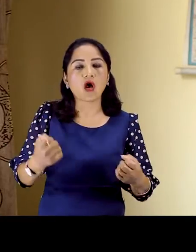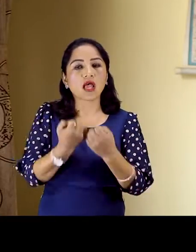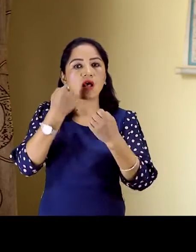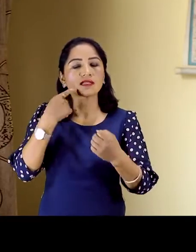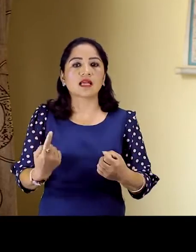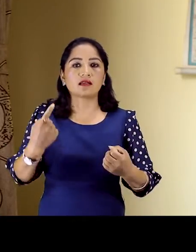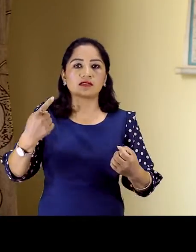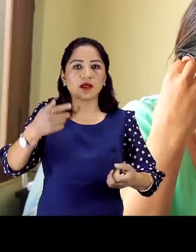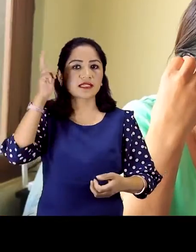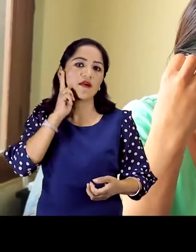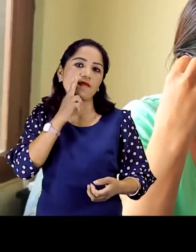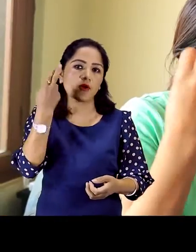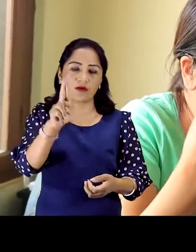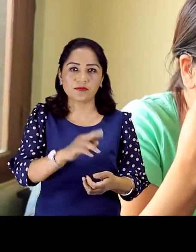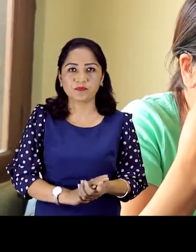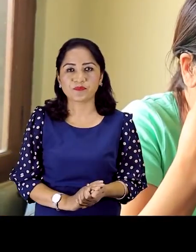अचानक बैडाउन लगा कोँचा